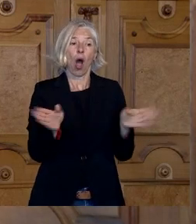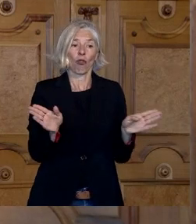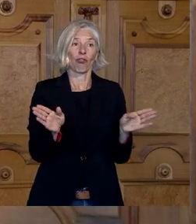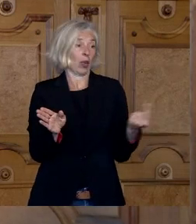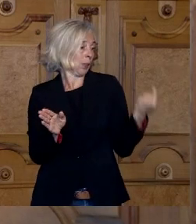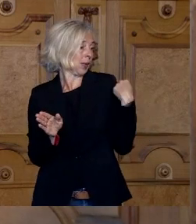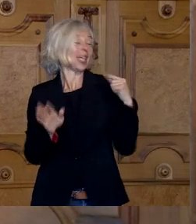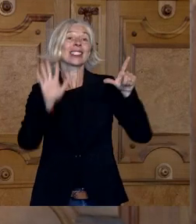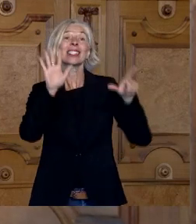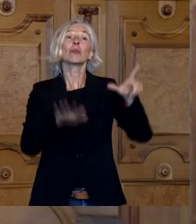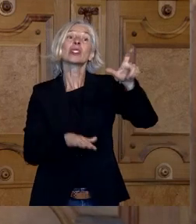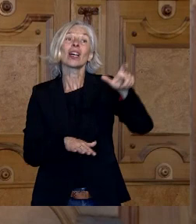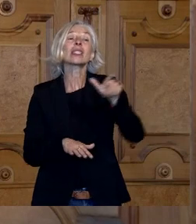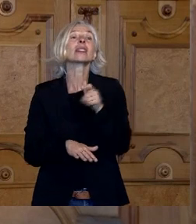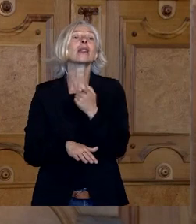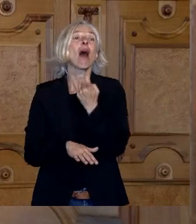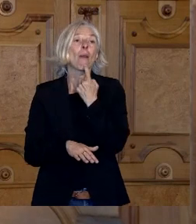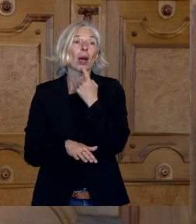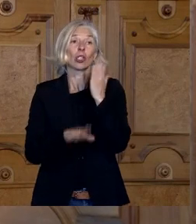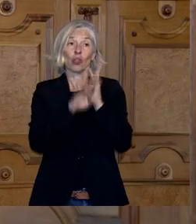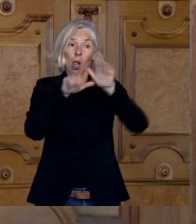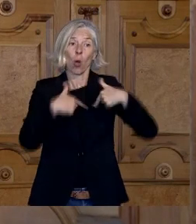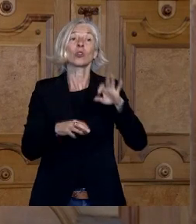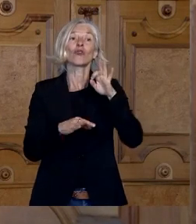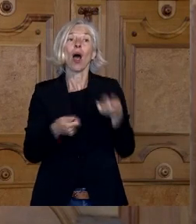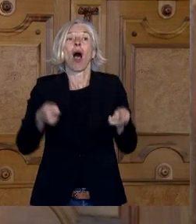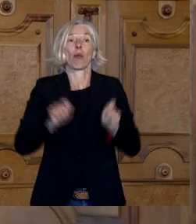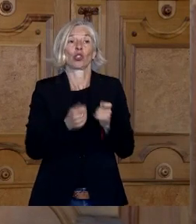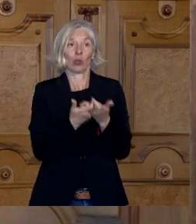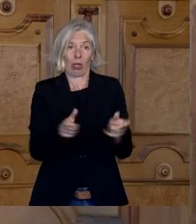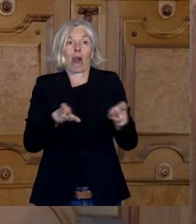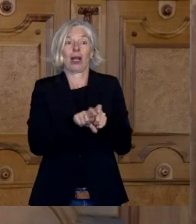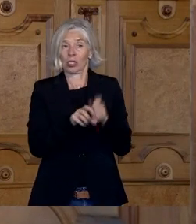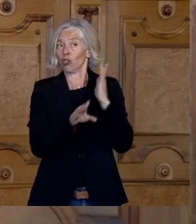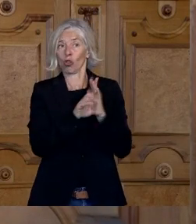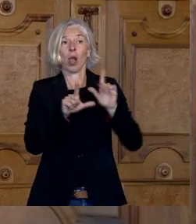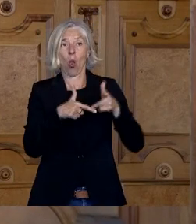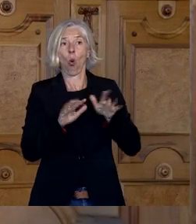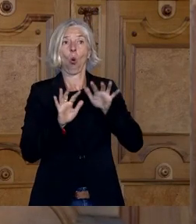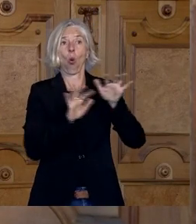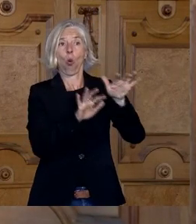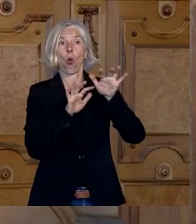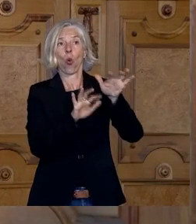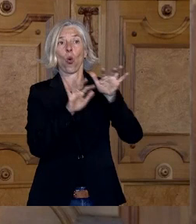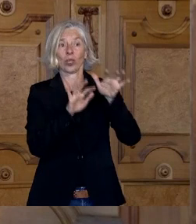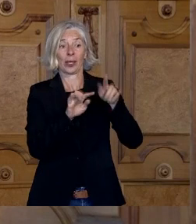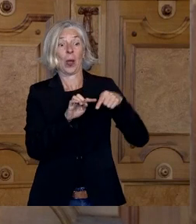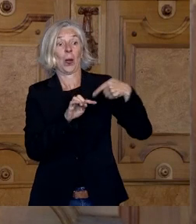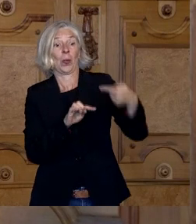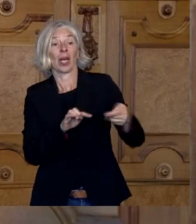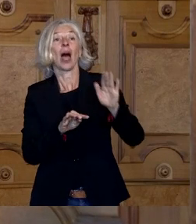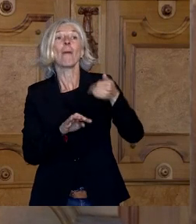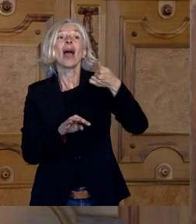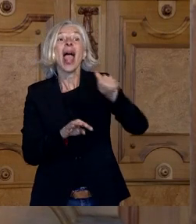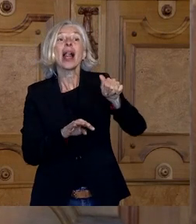bereits gestartet ist, auch in den nächsten Wochen. Da gibt es ja eine stufenweise Öffnung ab dem 11.05. Parallel